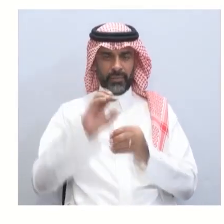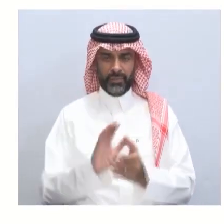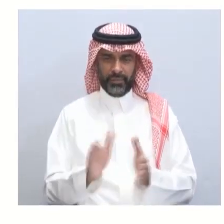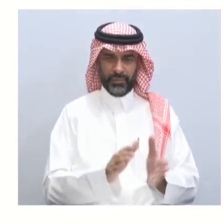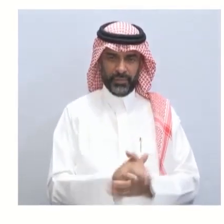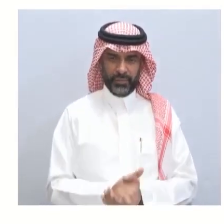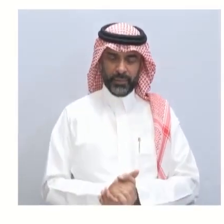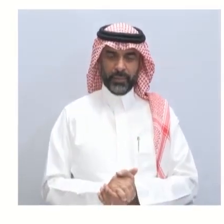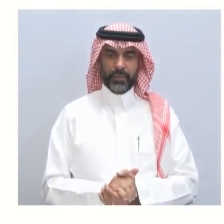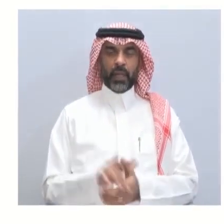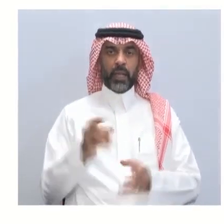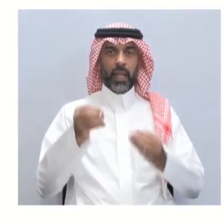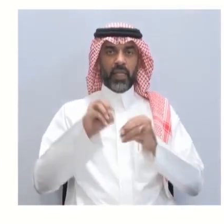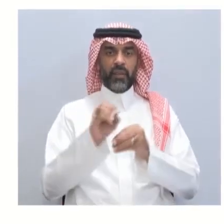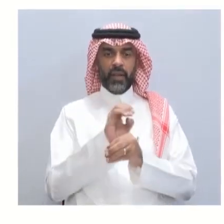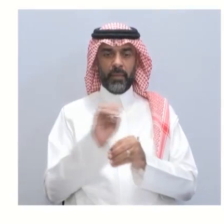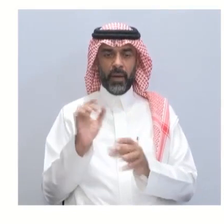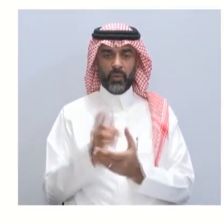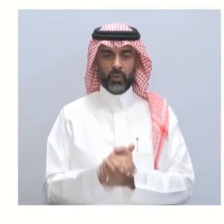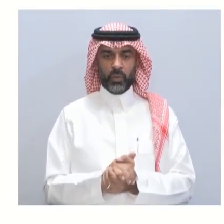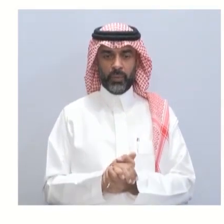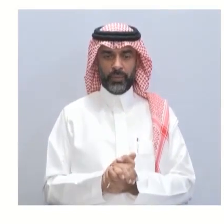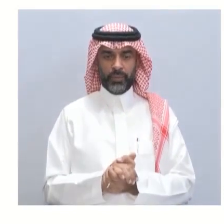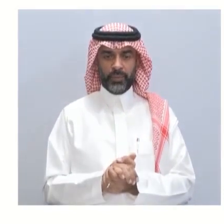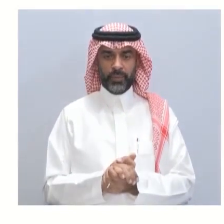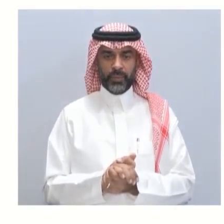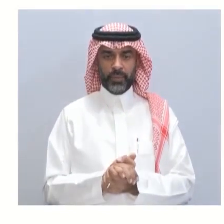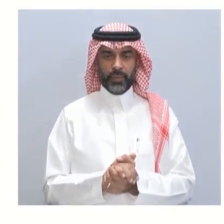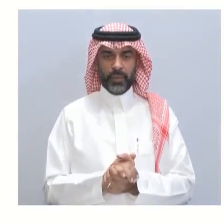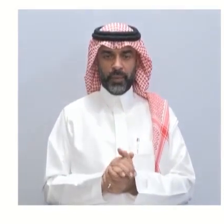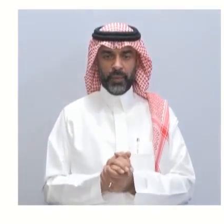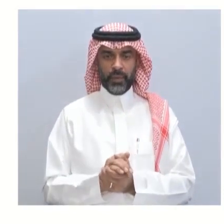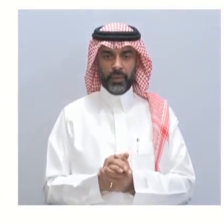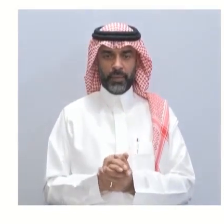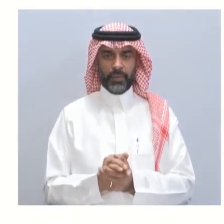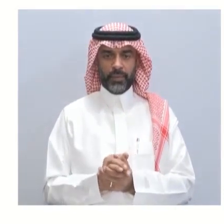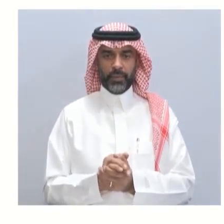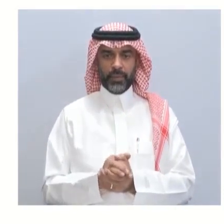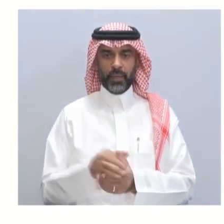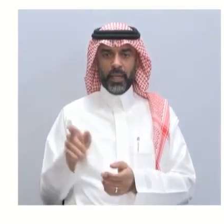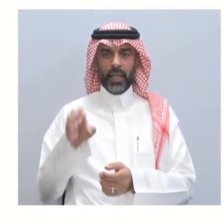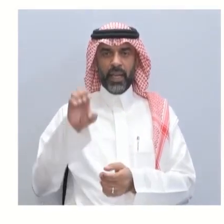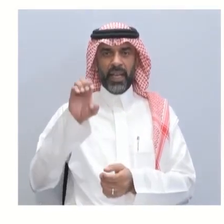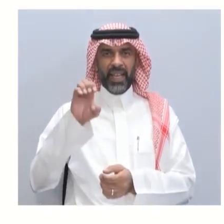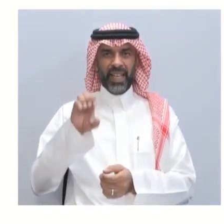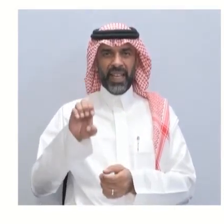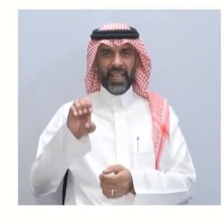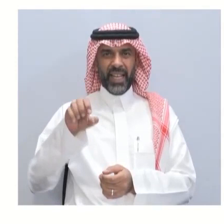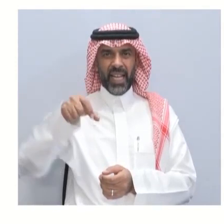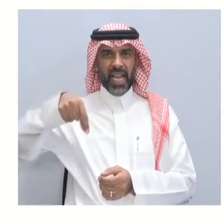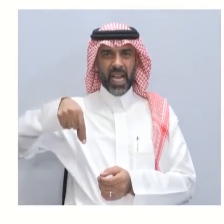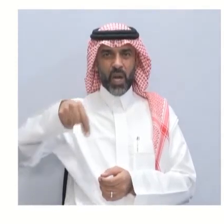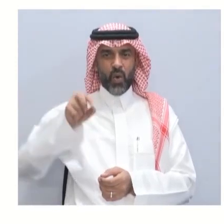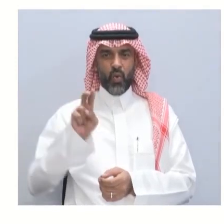باضافتها نضيف عباره ايكوز يساوي لعباره اف وعباره اخرى لعباره الس اف اذا لدي عباره